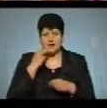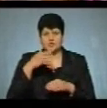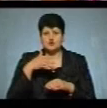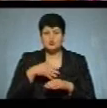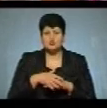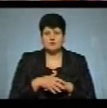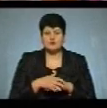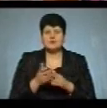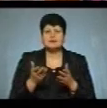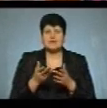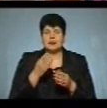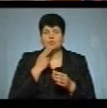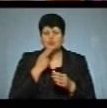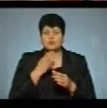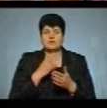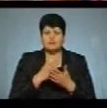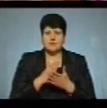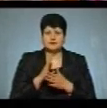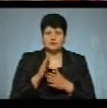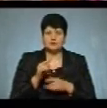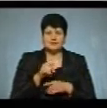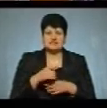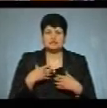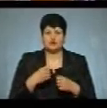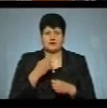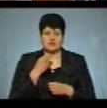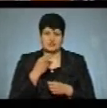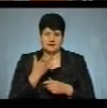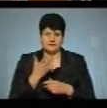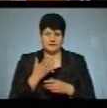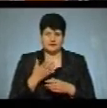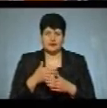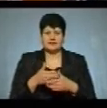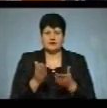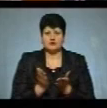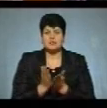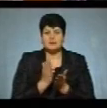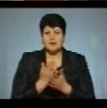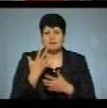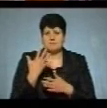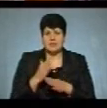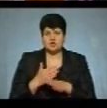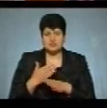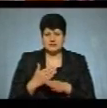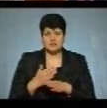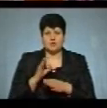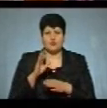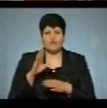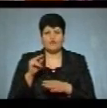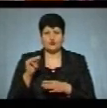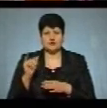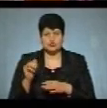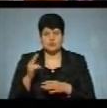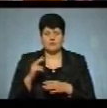зрозуміти, з яких продуктів має складатися їх здорова їжа. Тарілочка складається з 5 частин – овочі та бобові. Фрукти